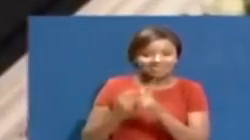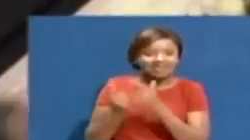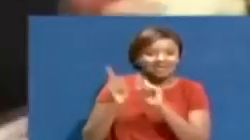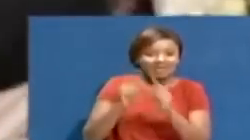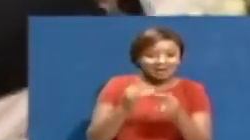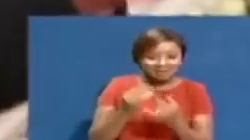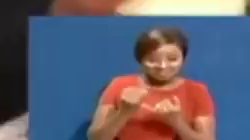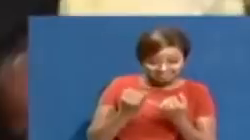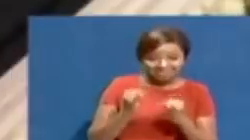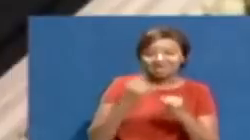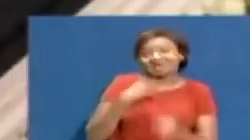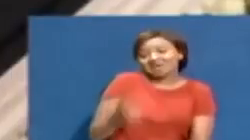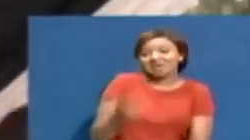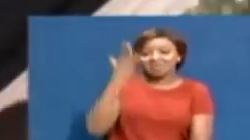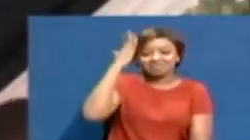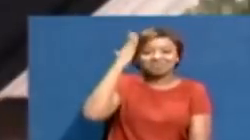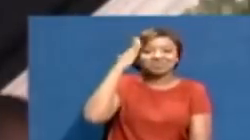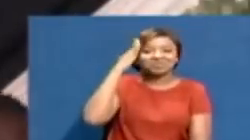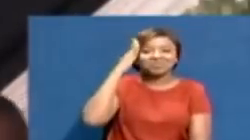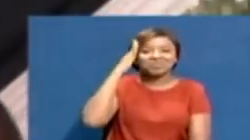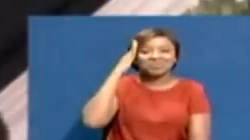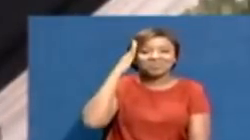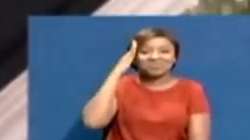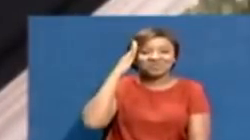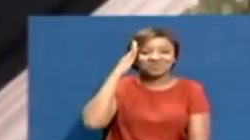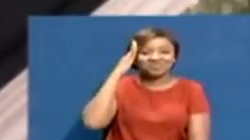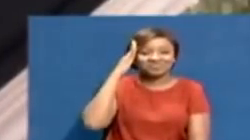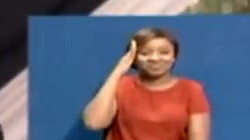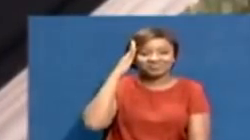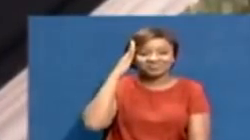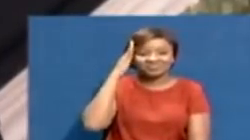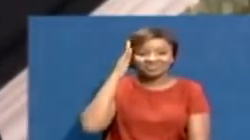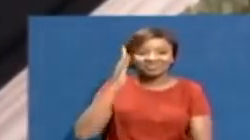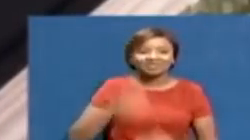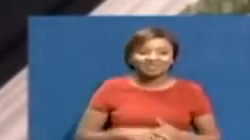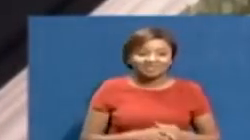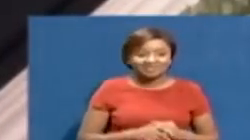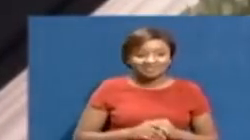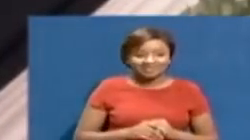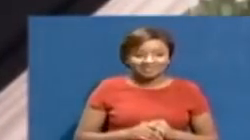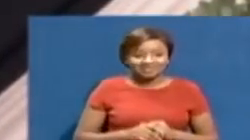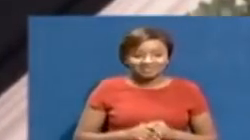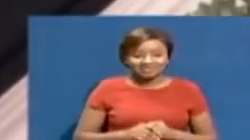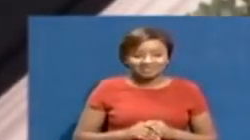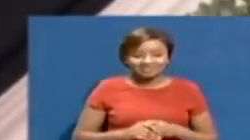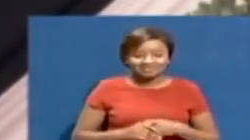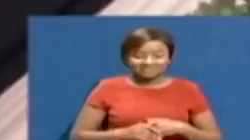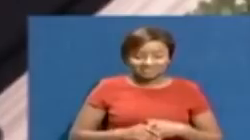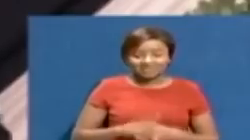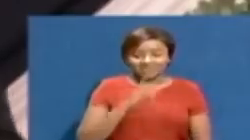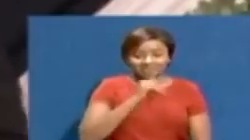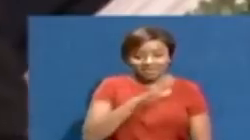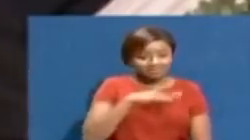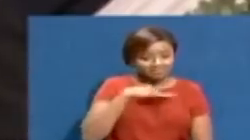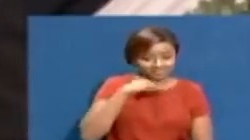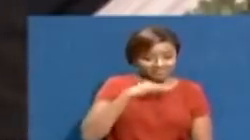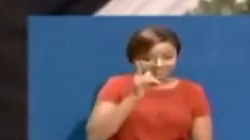kujaribu kutuletea. Sasa nimejua. As we mourn the departure of Mzee